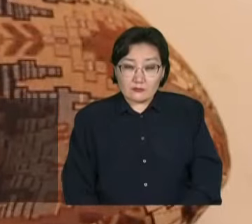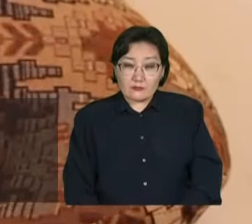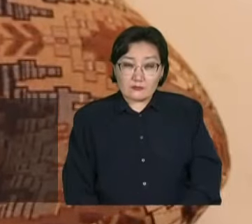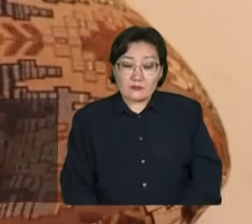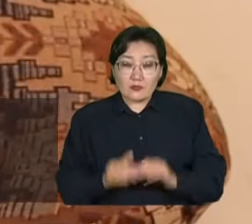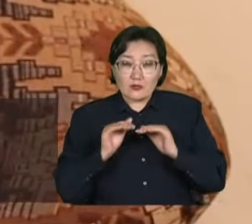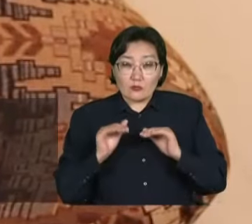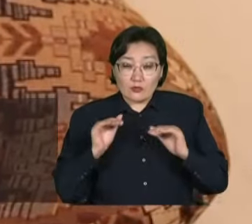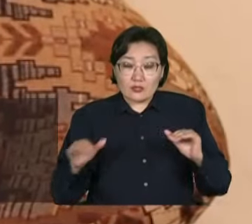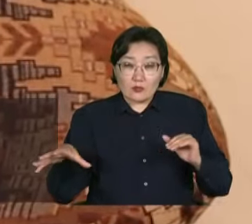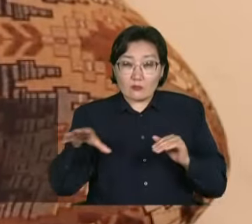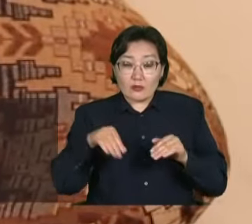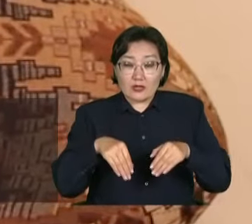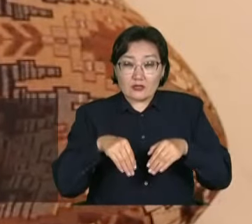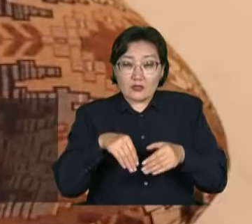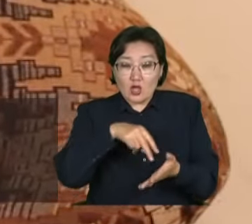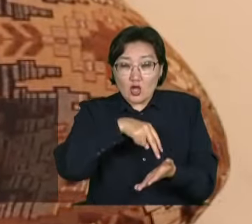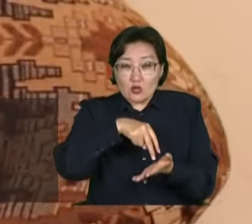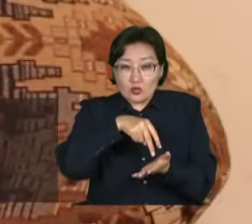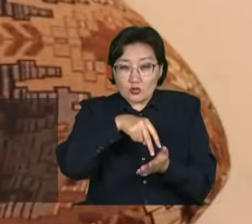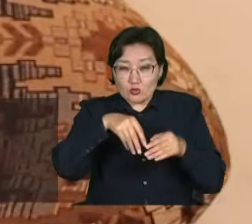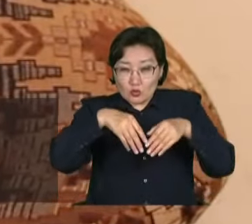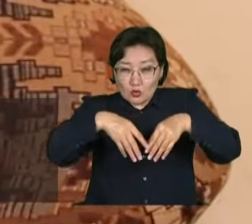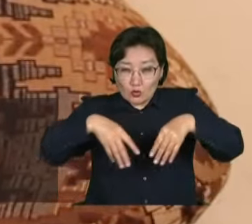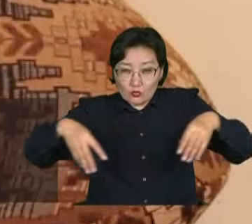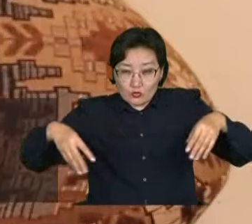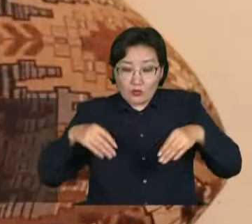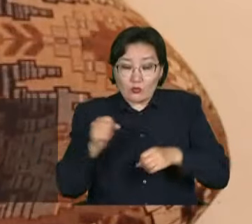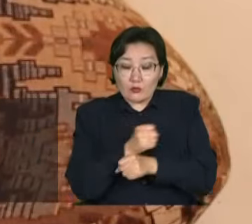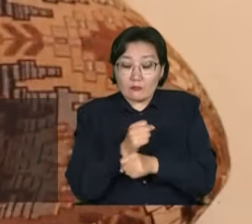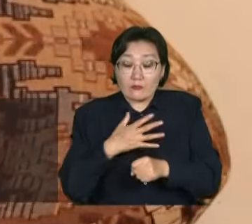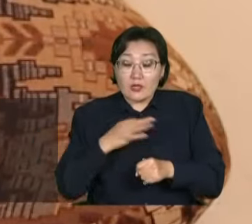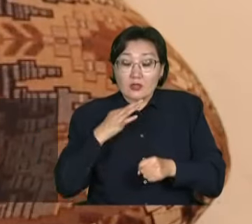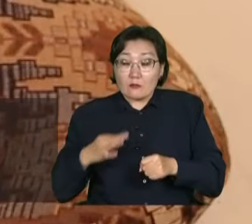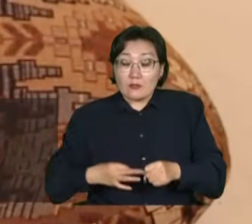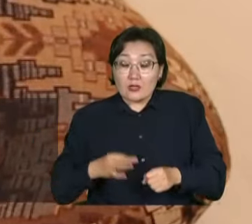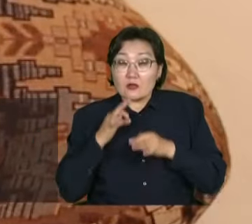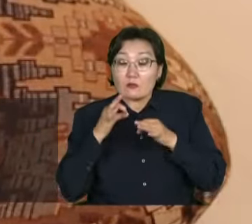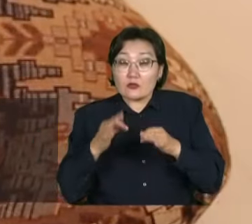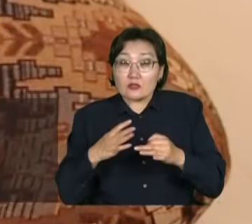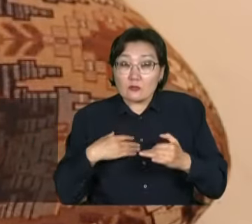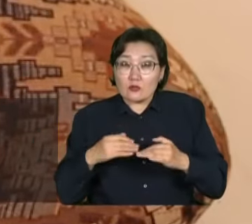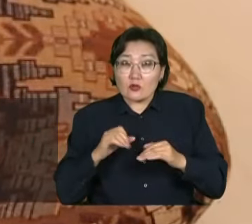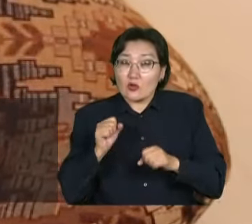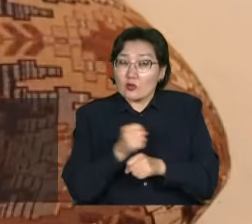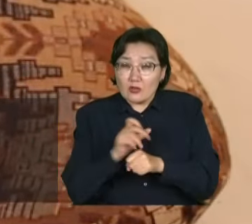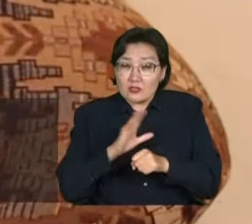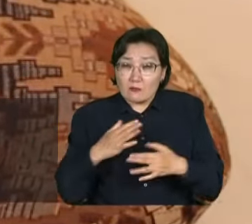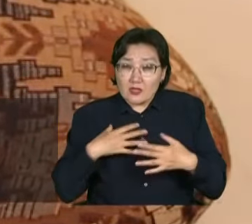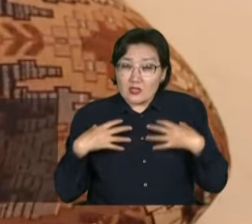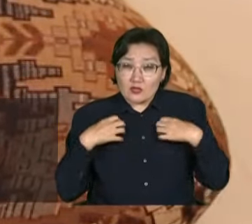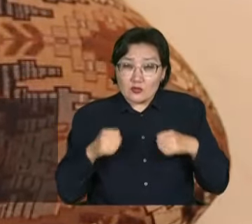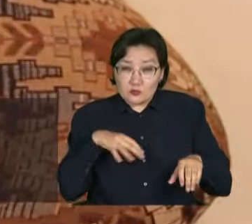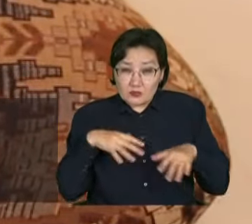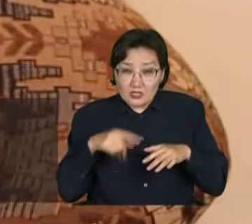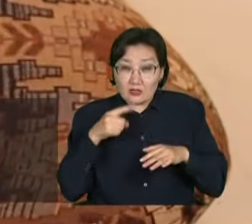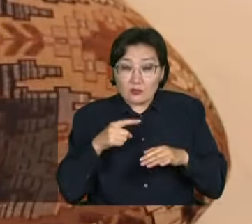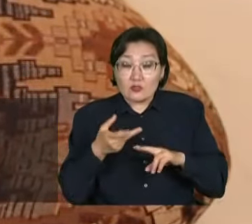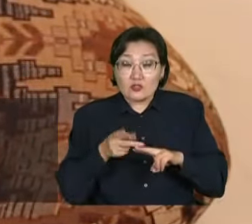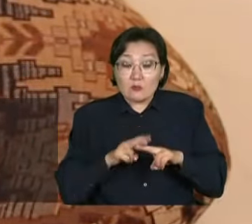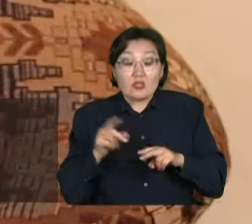бәрін қатарына тұрғызып қойып ұрған дейді. Сонда менің балам айтты, ұрмаңдаршы, менің денсаулығым жоқ, ұрмаңдаршы деген ғой.